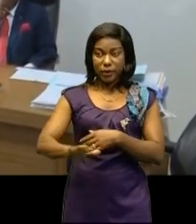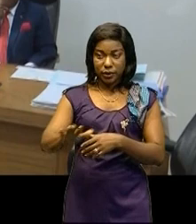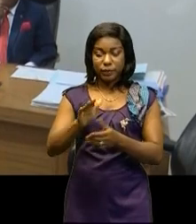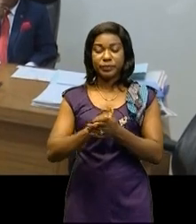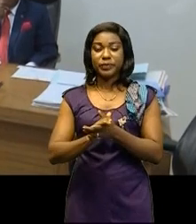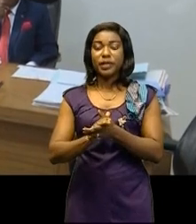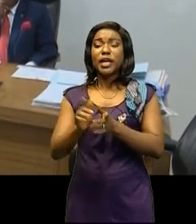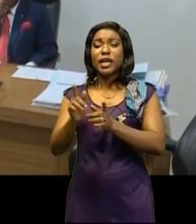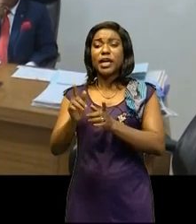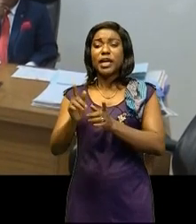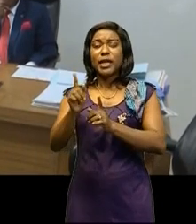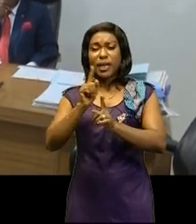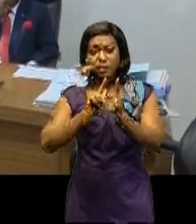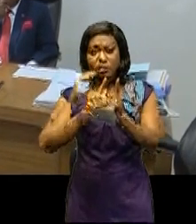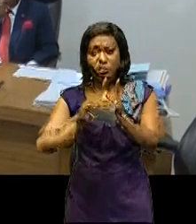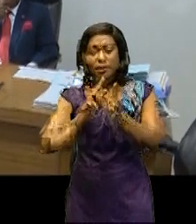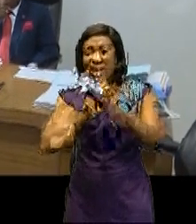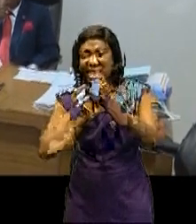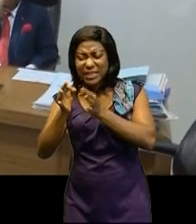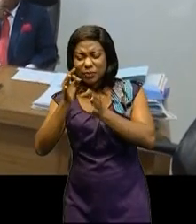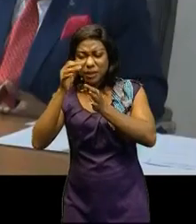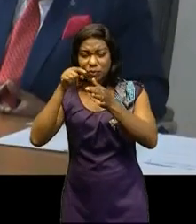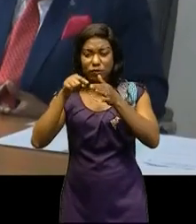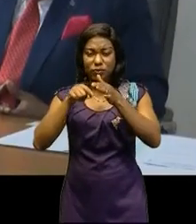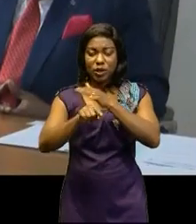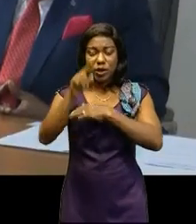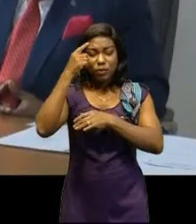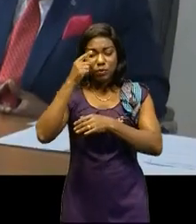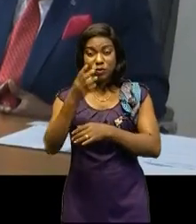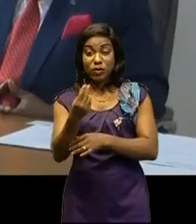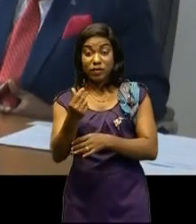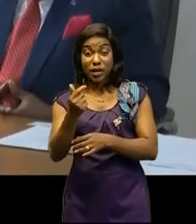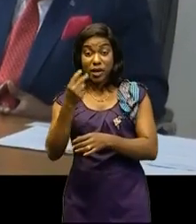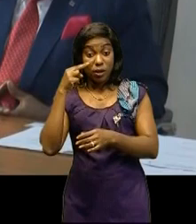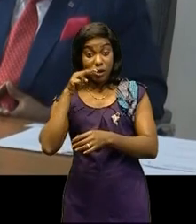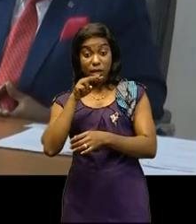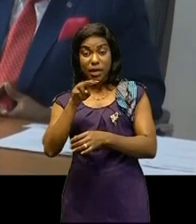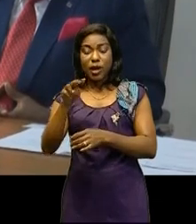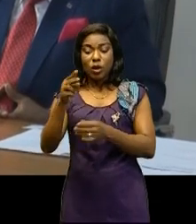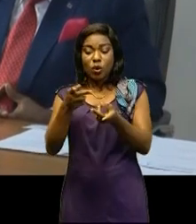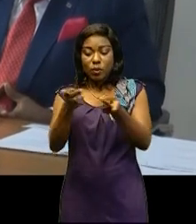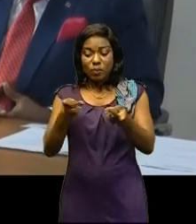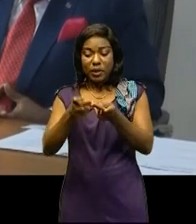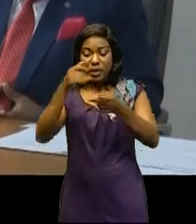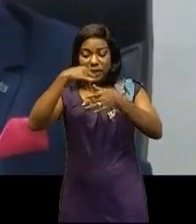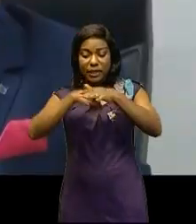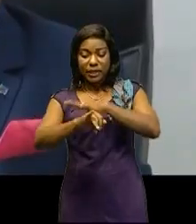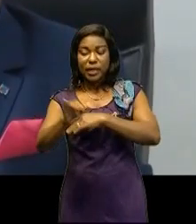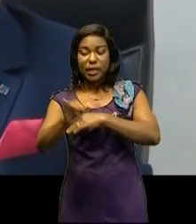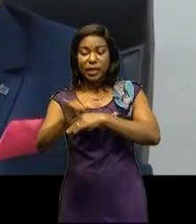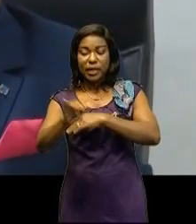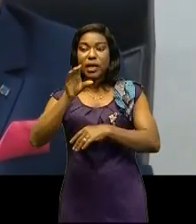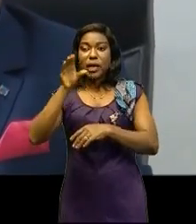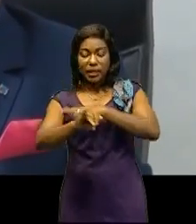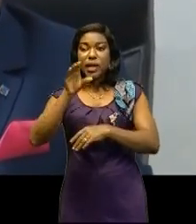Évoquons les facteurs explicatifs de la stabilité observée au plan interne. La gouverneure de la Banque